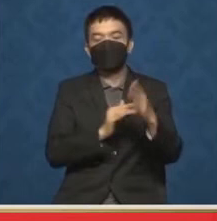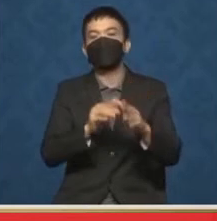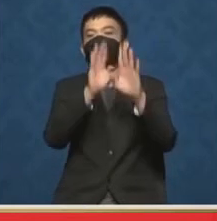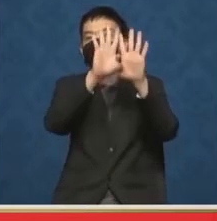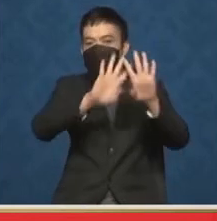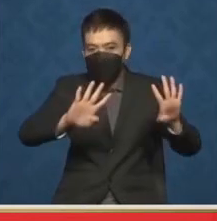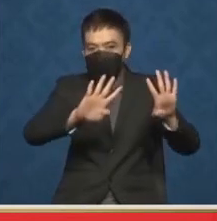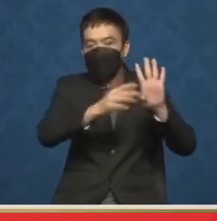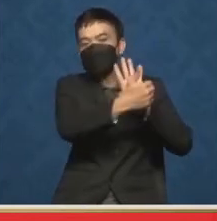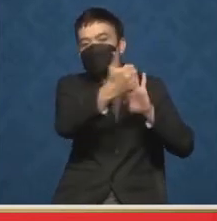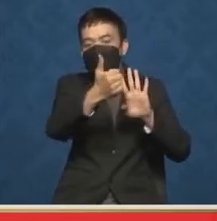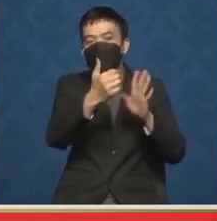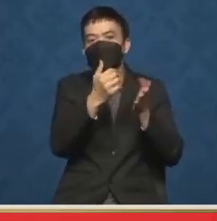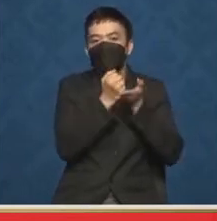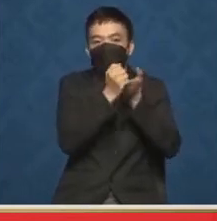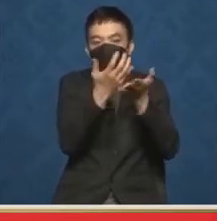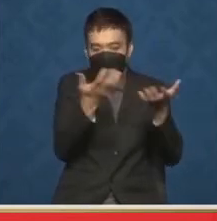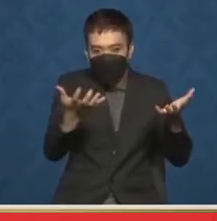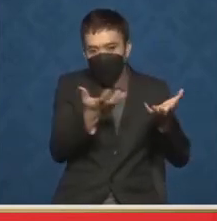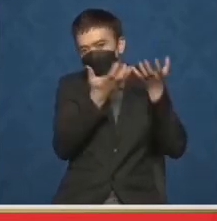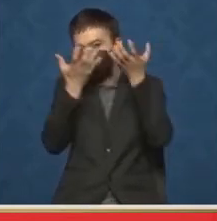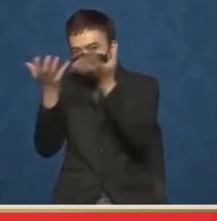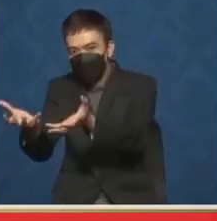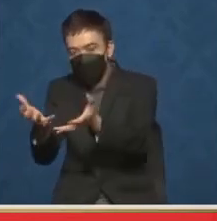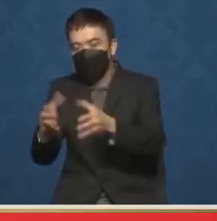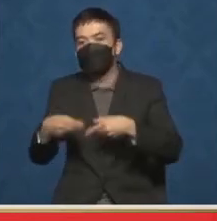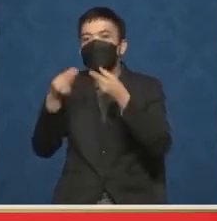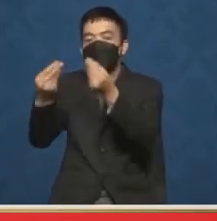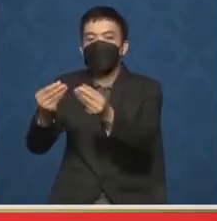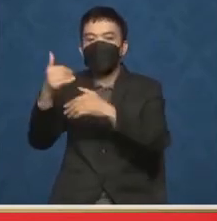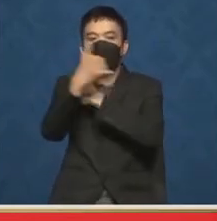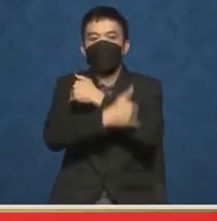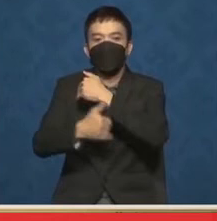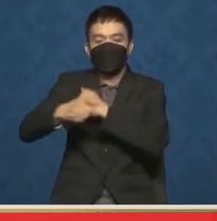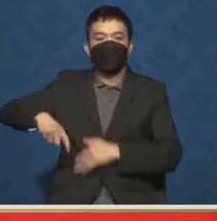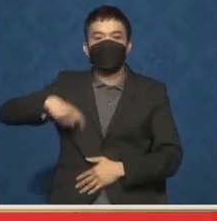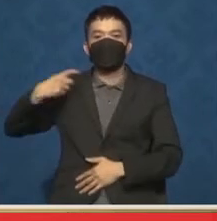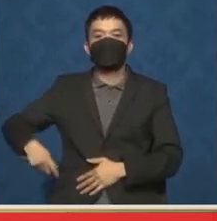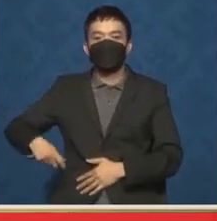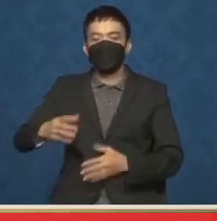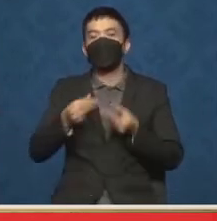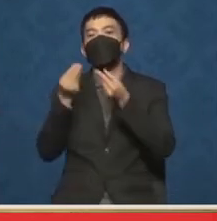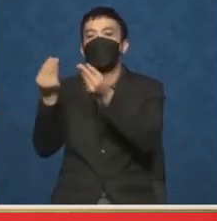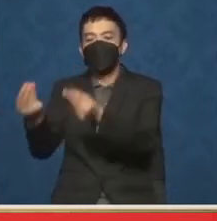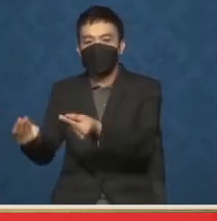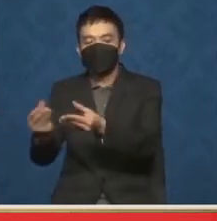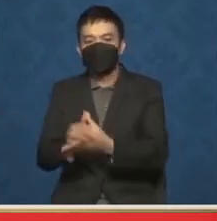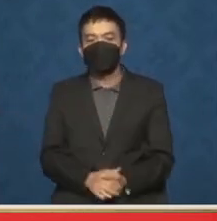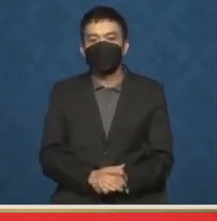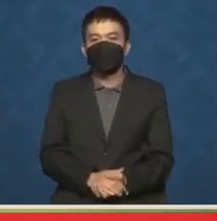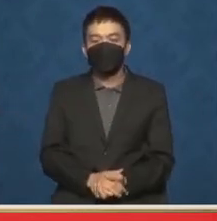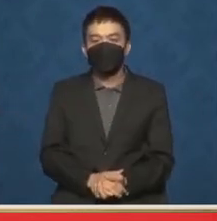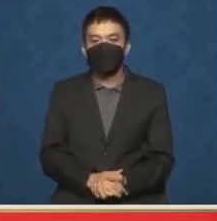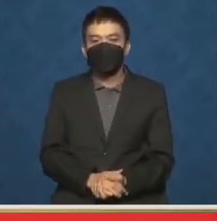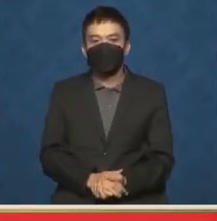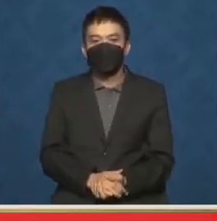เตอ์จัดส่งของเข้าไปให้กับเมียมา และของที่สุด